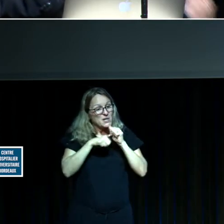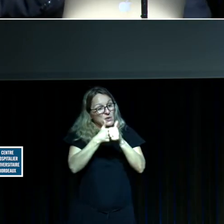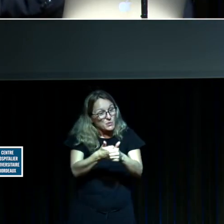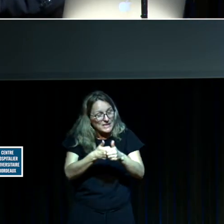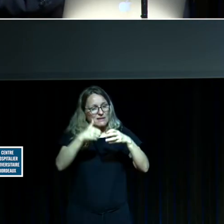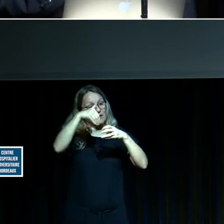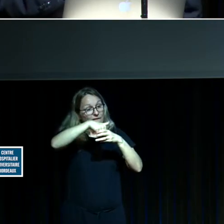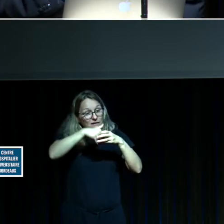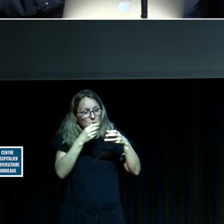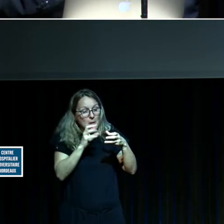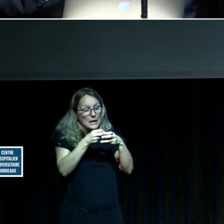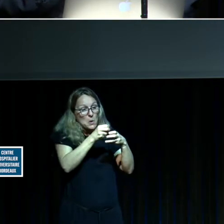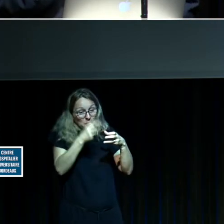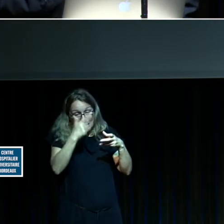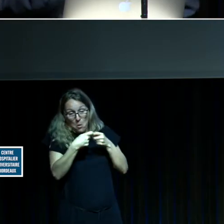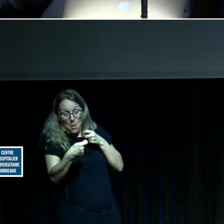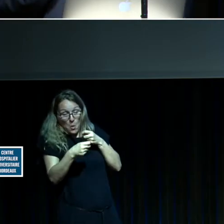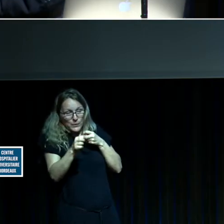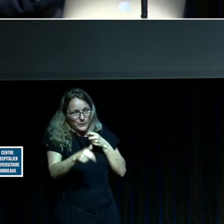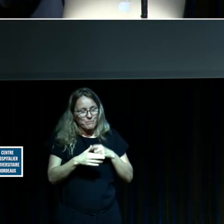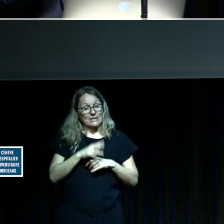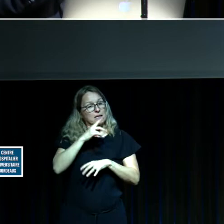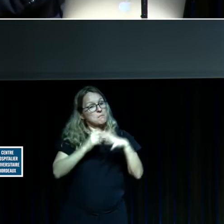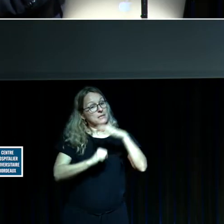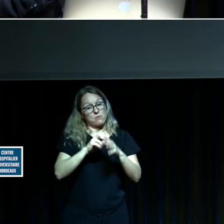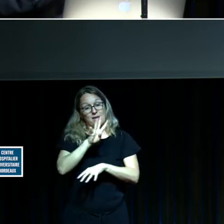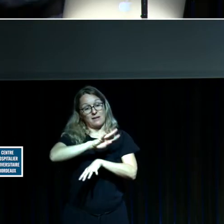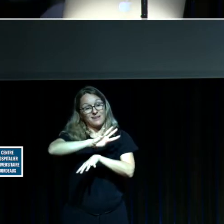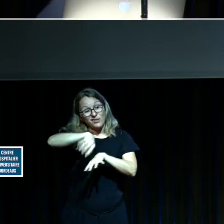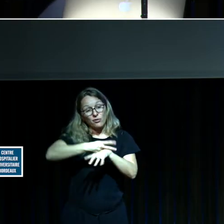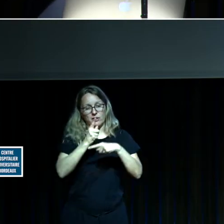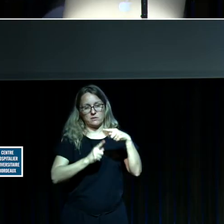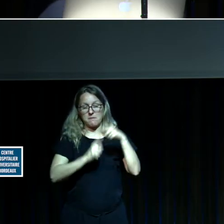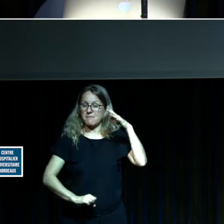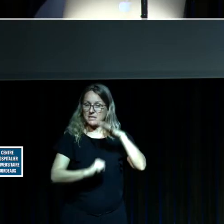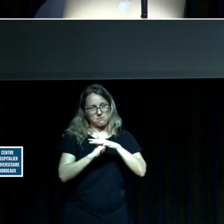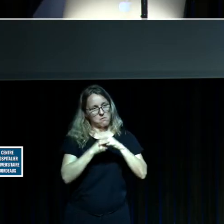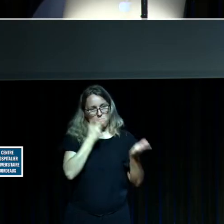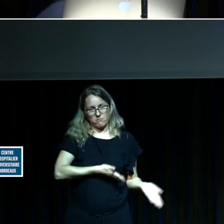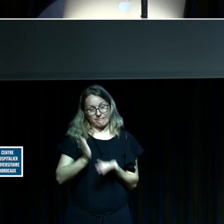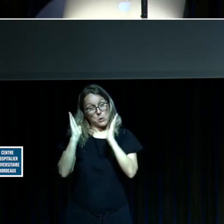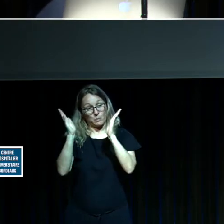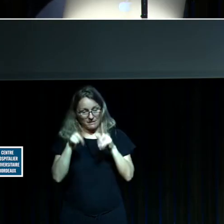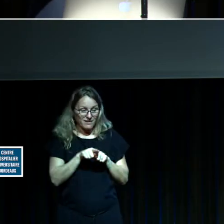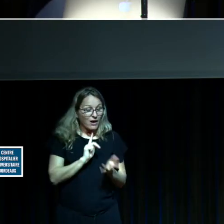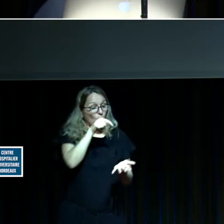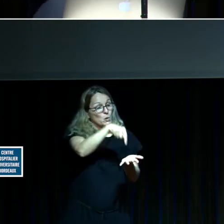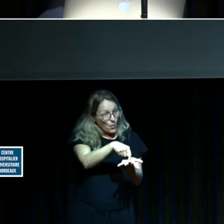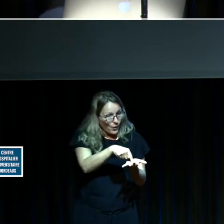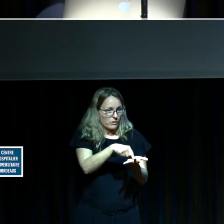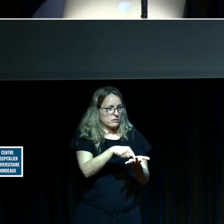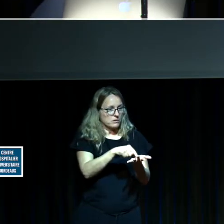lésion à l'intérieur du cerveau. On a jusqu'à 4h30 au maximum pour que le patient arrive de l'endroit où il a fait l'AVC,